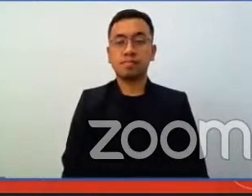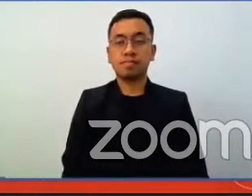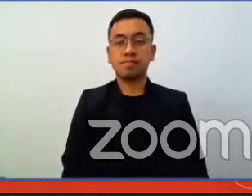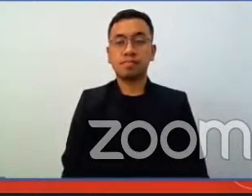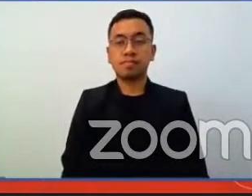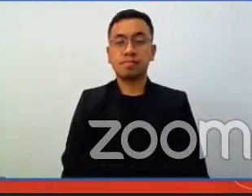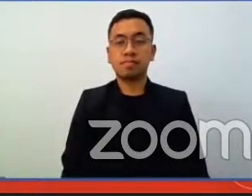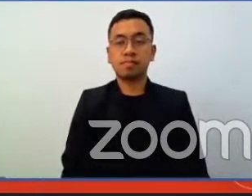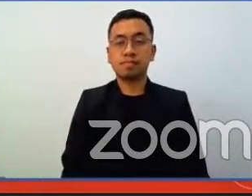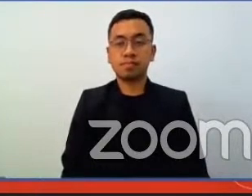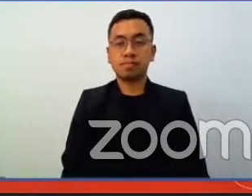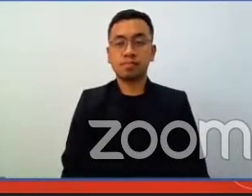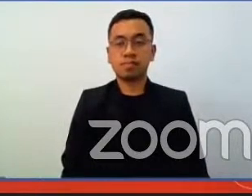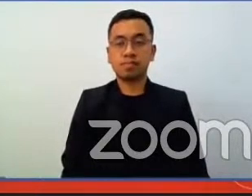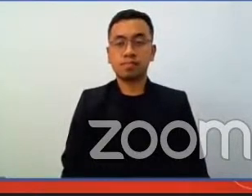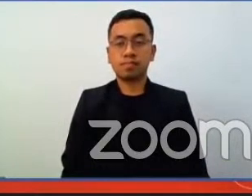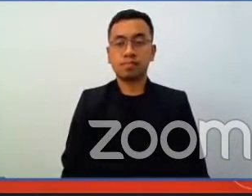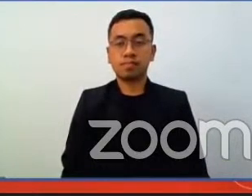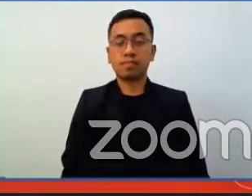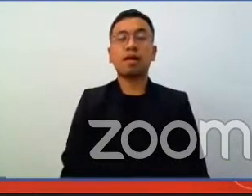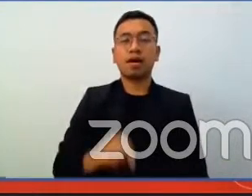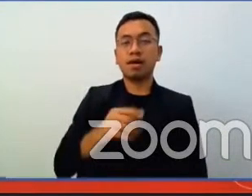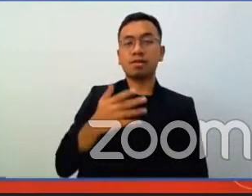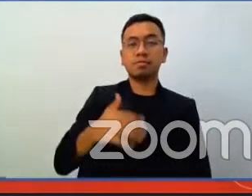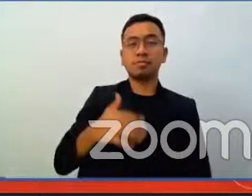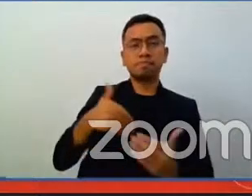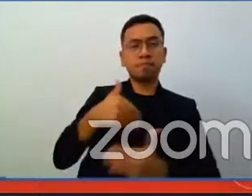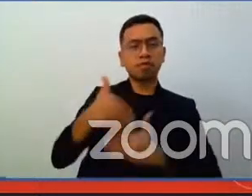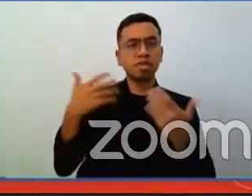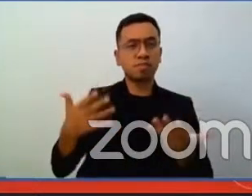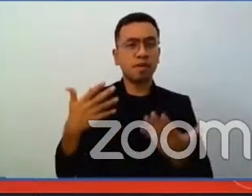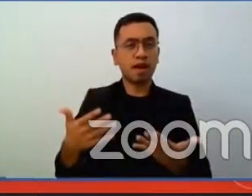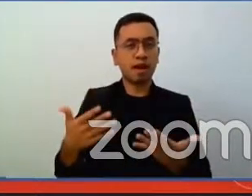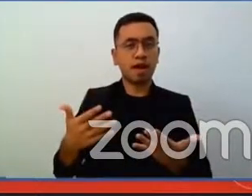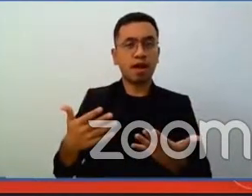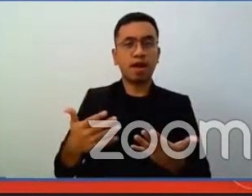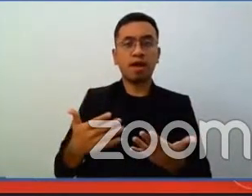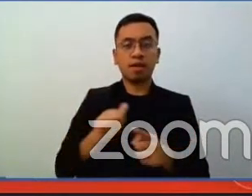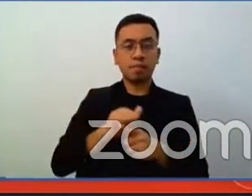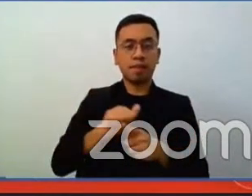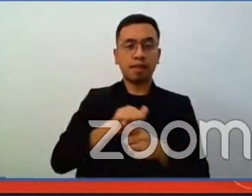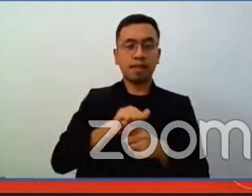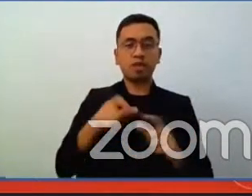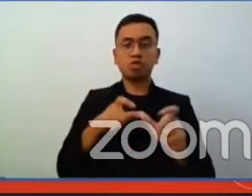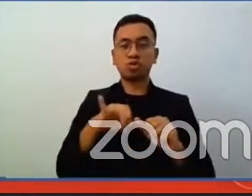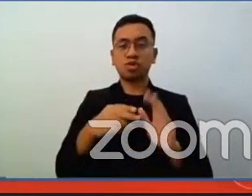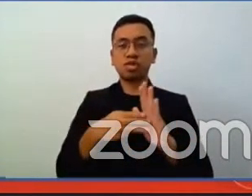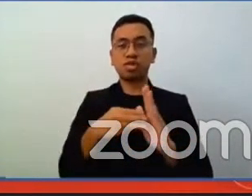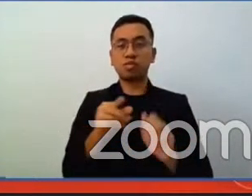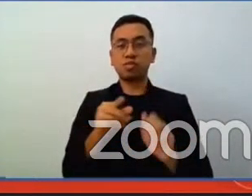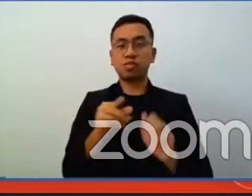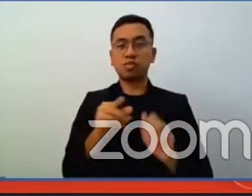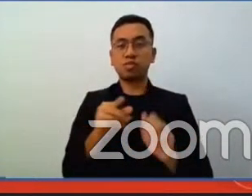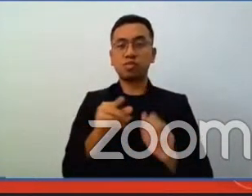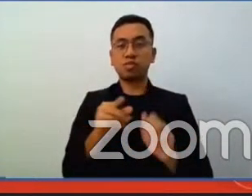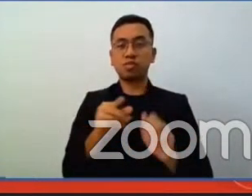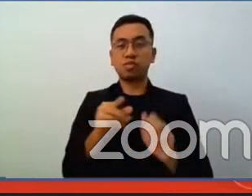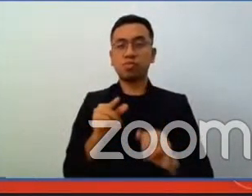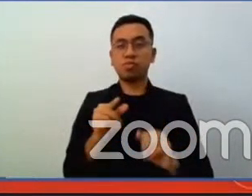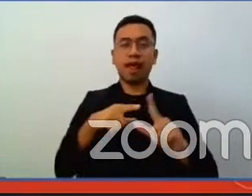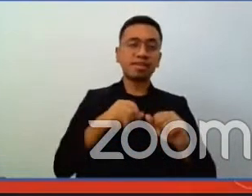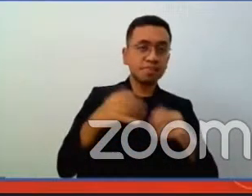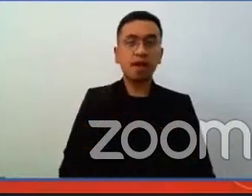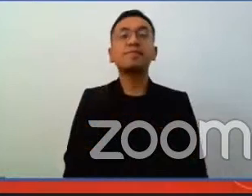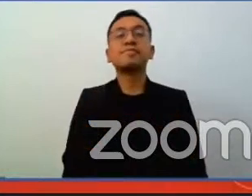Dia mengenal apa, memahami prosesnya, what if dan simulasi. Tapi kalau